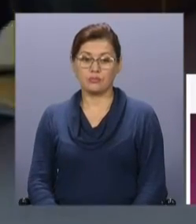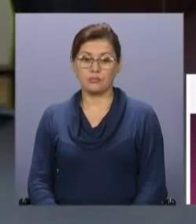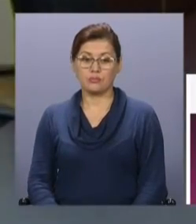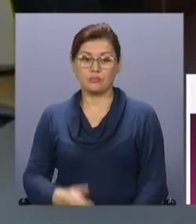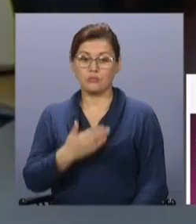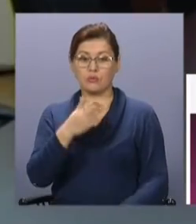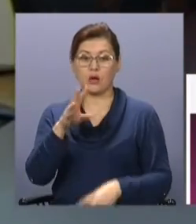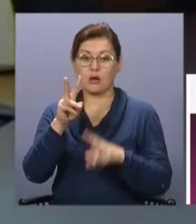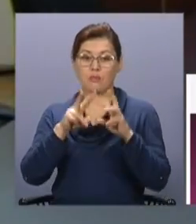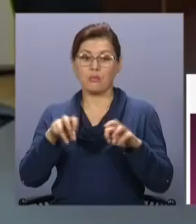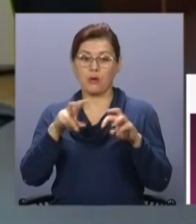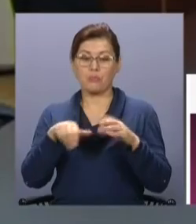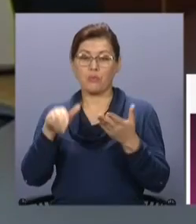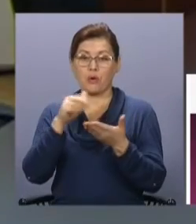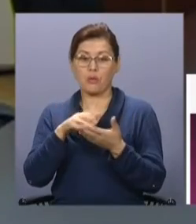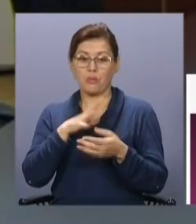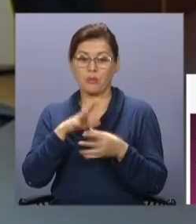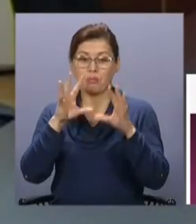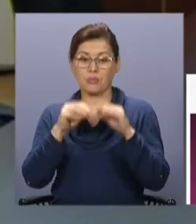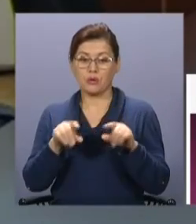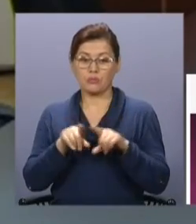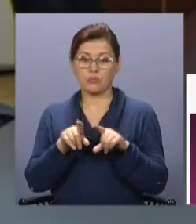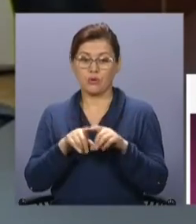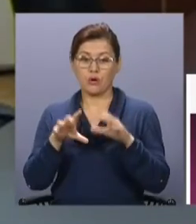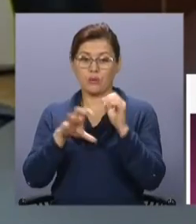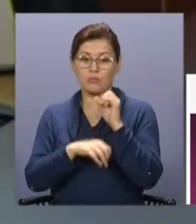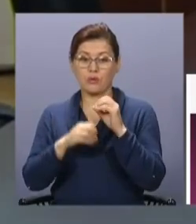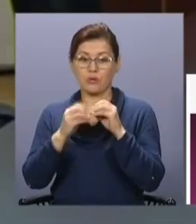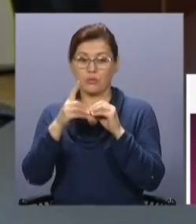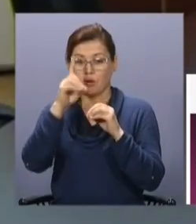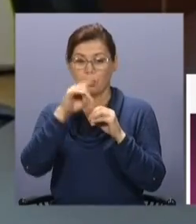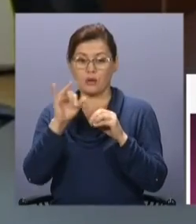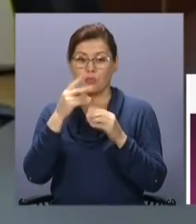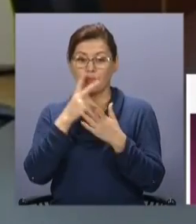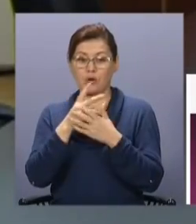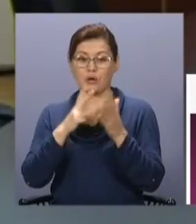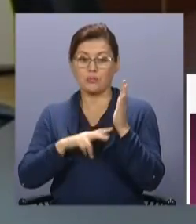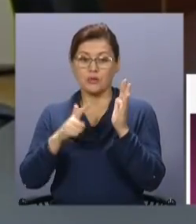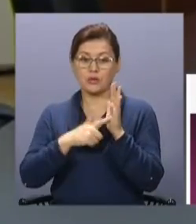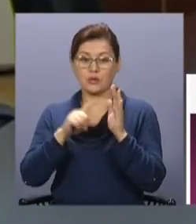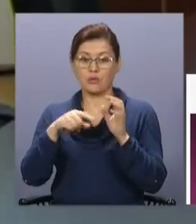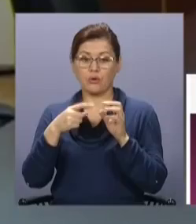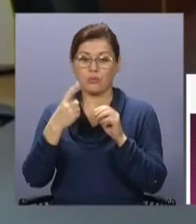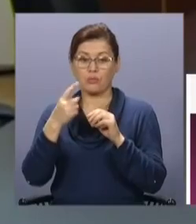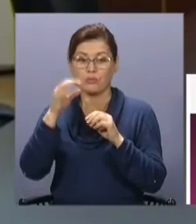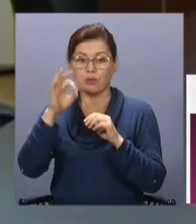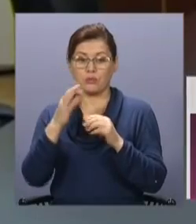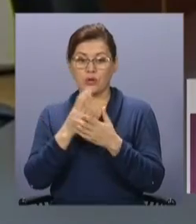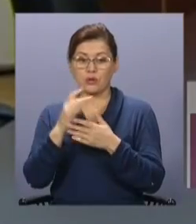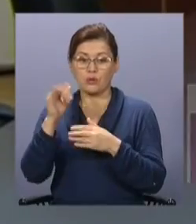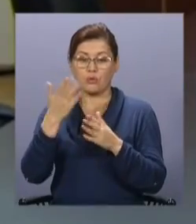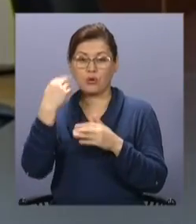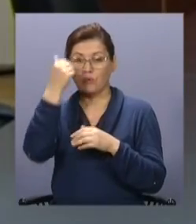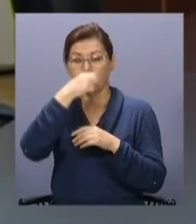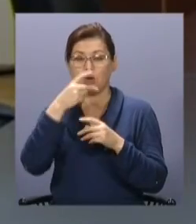Был проведен анализ. Біз барлық жағдайды сараладық. Соңғы 11 айда уақытылы ұшу көрсеткіші 87,11% құрады. Демек, ол өткен